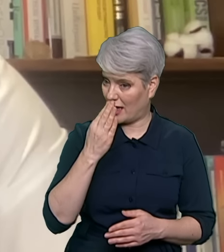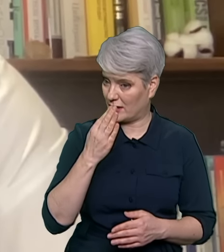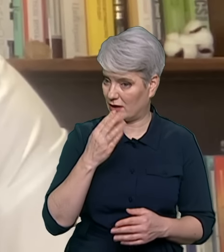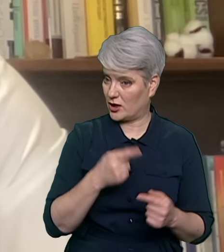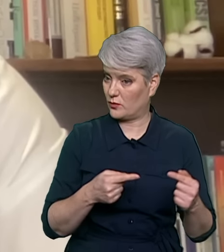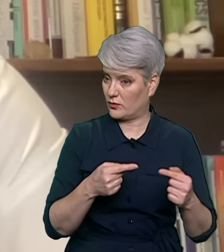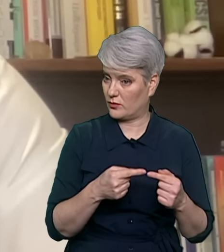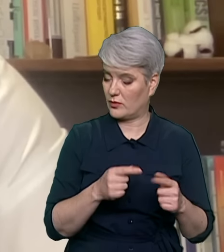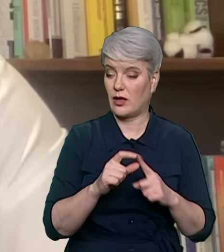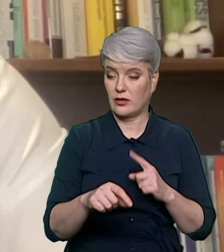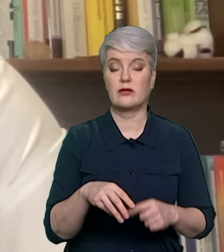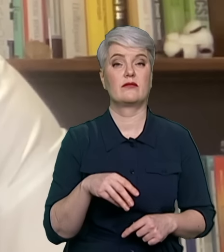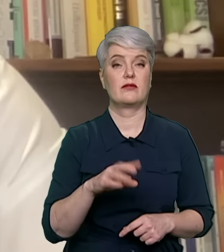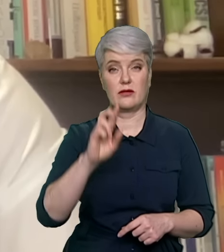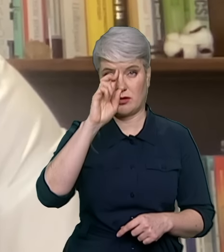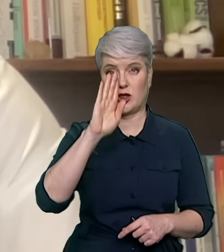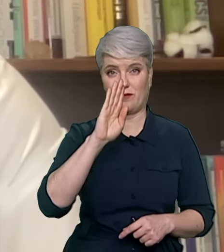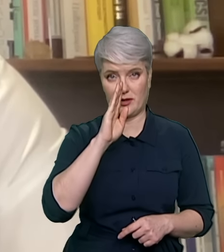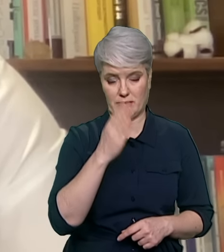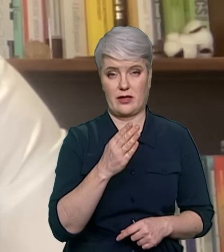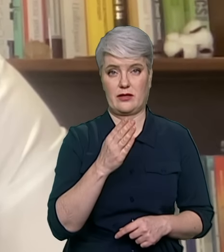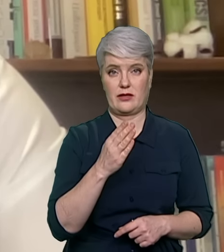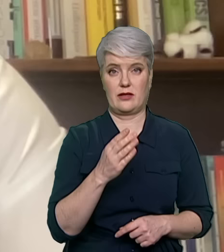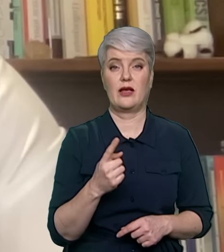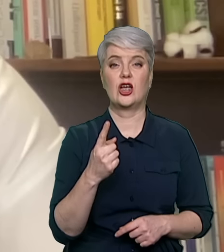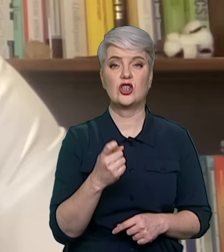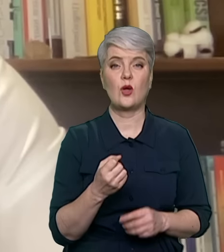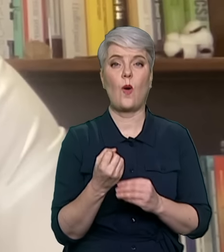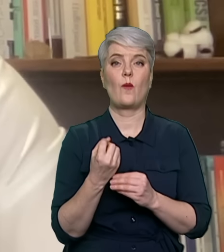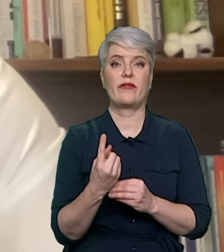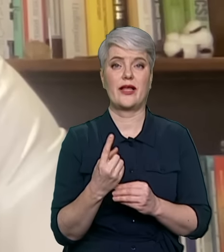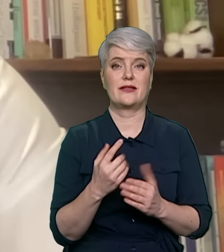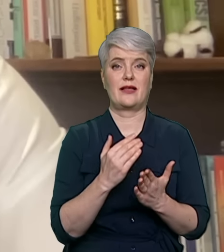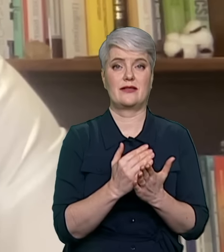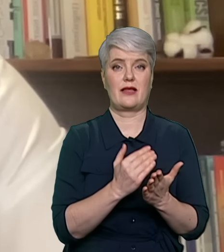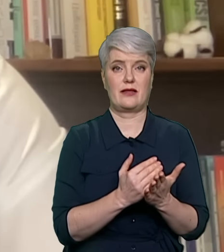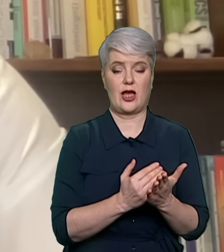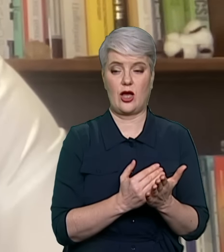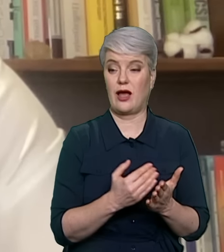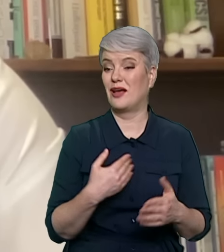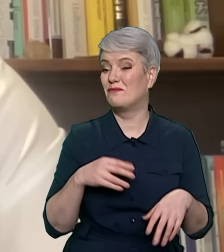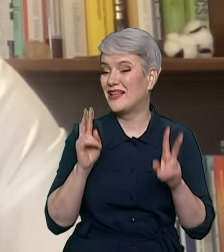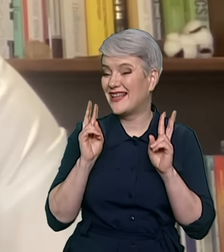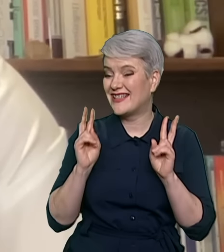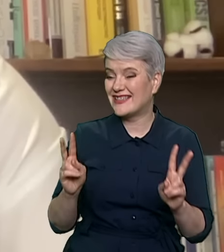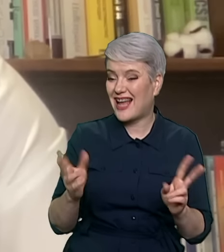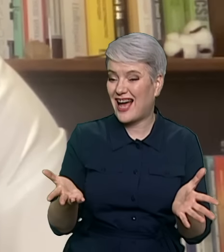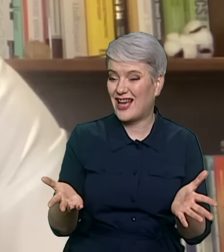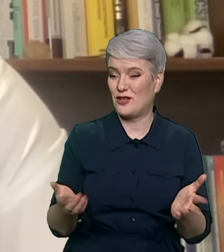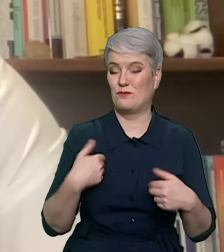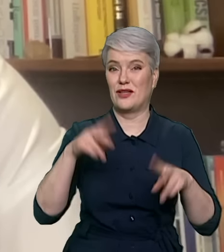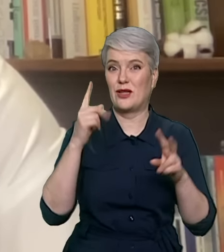Це державна зрада, це колабораціонізм, це 111 стаття Ми не знаємо,